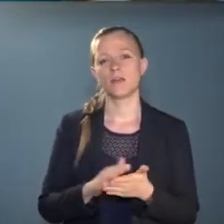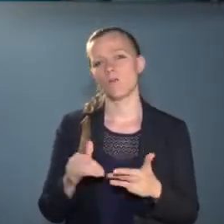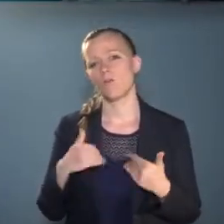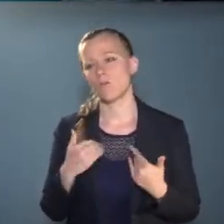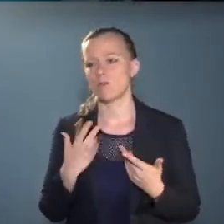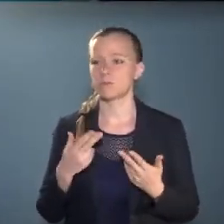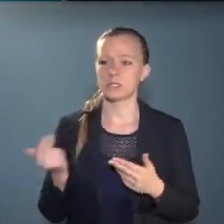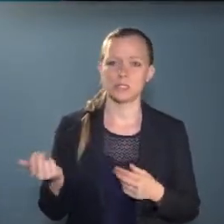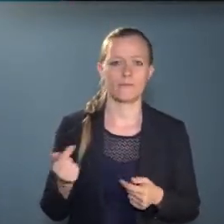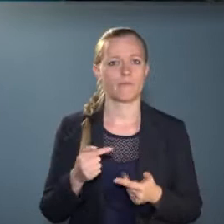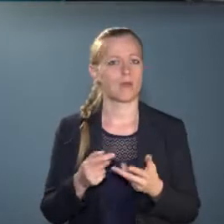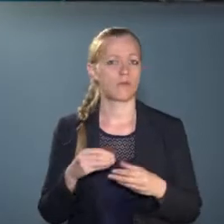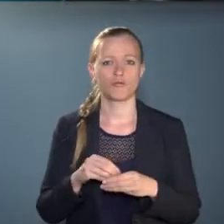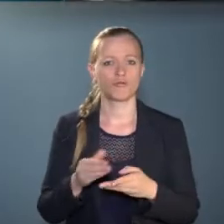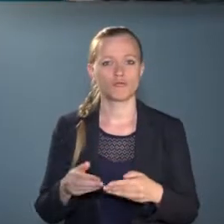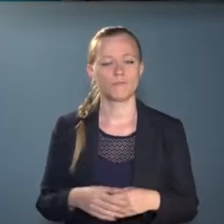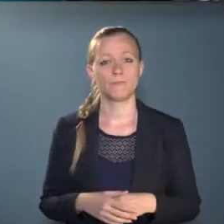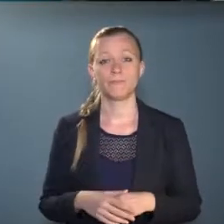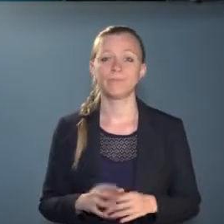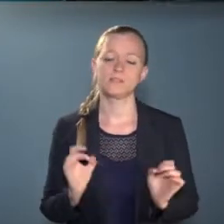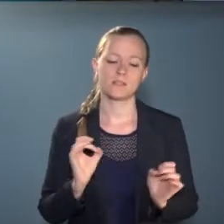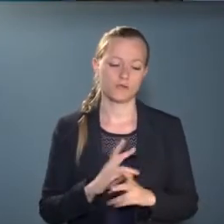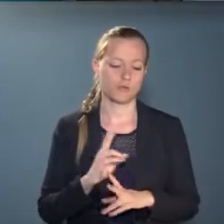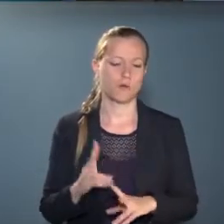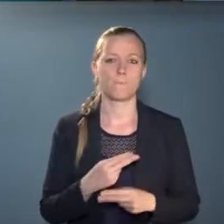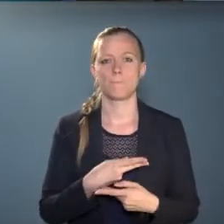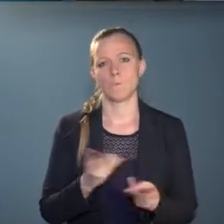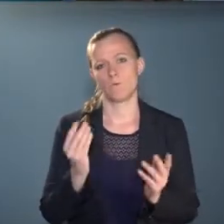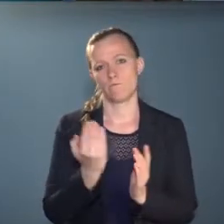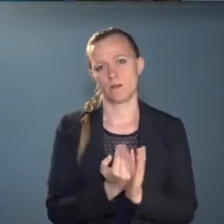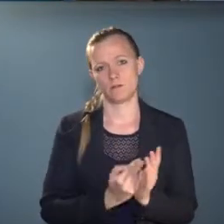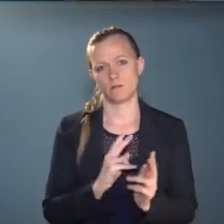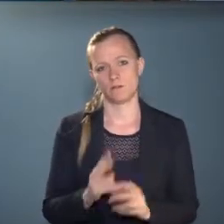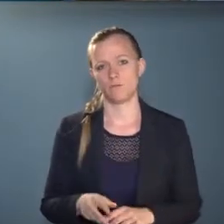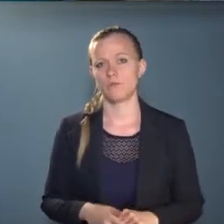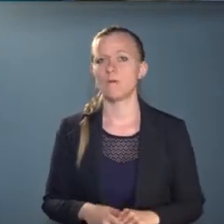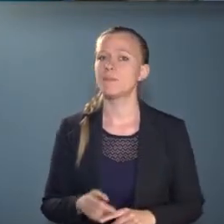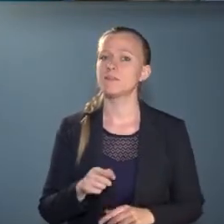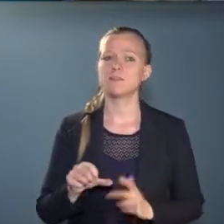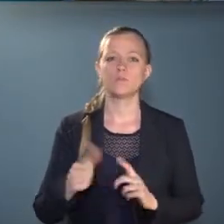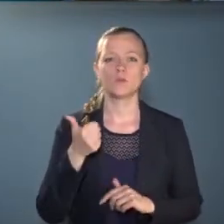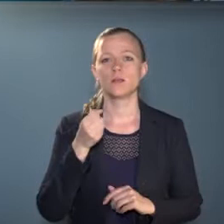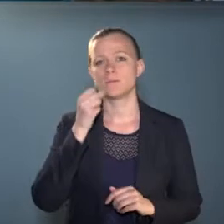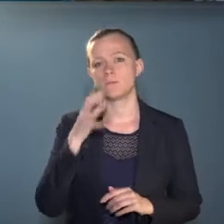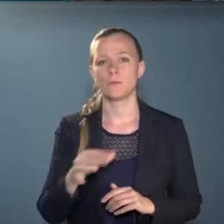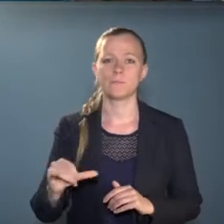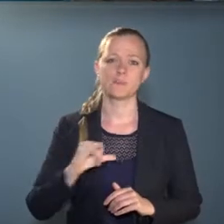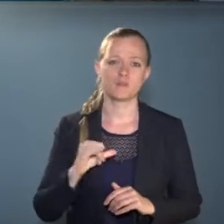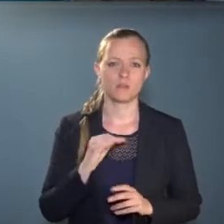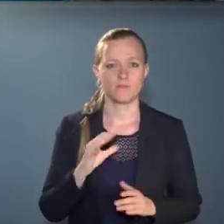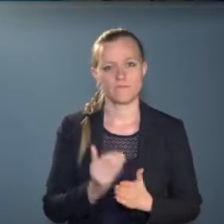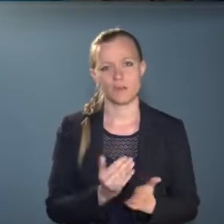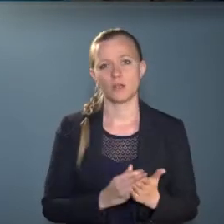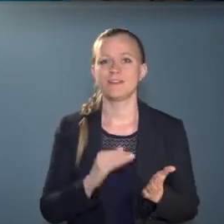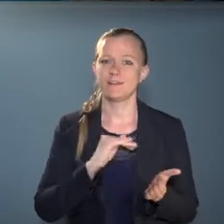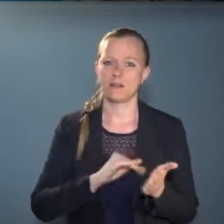örömökkel, kihívásokkal találkoznak? Hála Istennek, feladataink vannak bőven. Nyilván ezek jellemzően a napi biztosítási feladatok, tehát mi